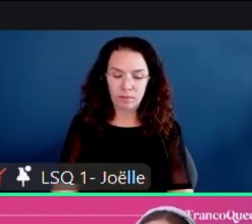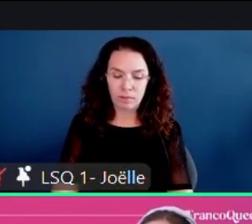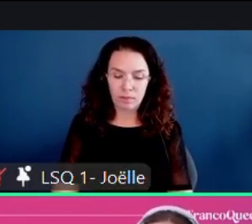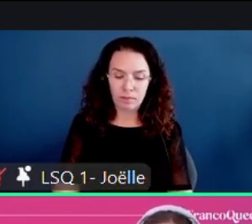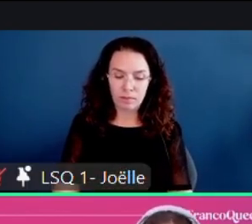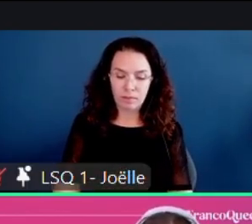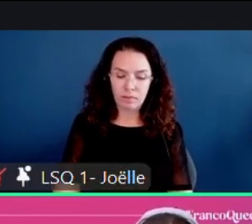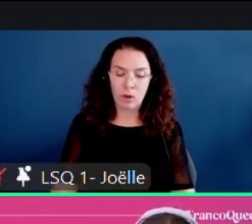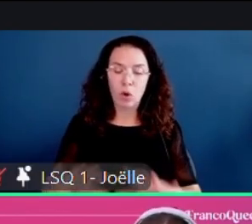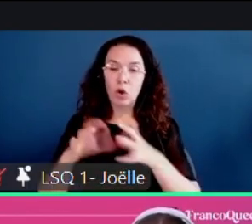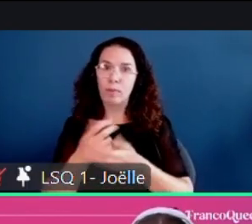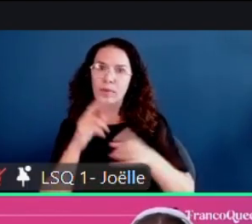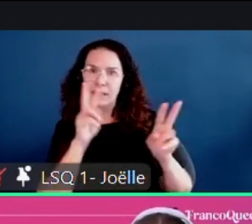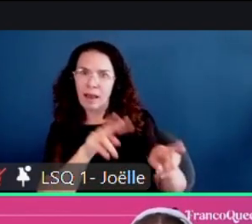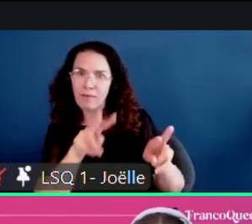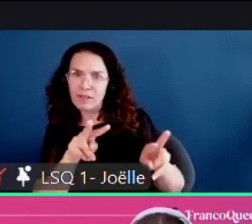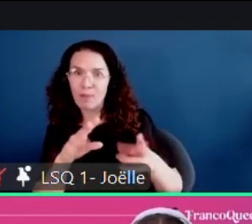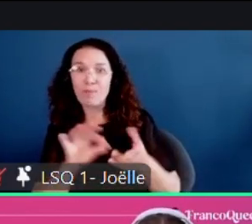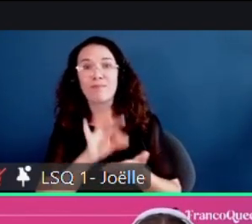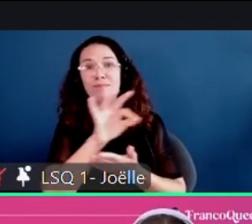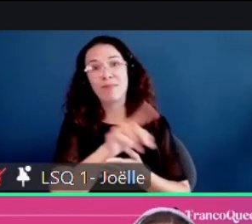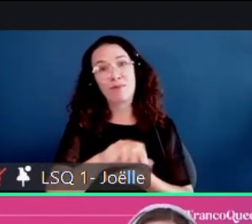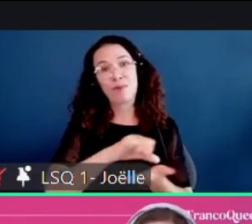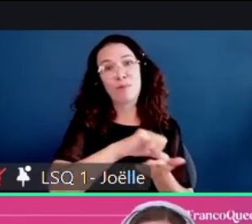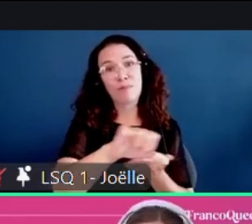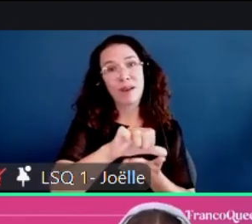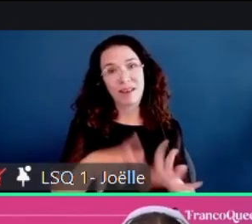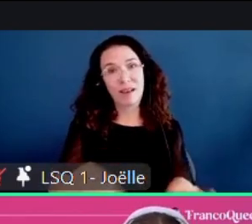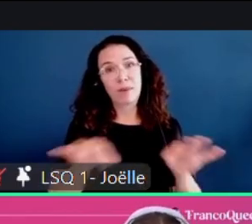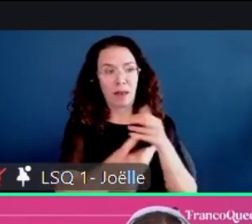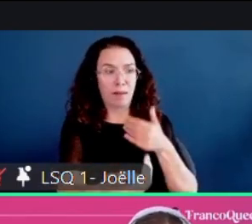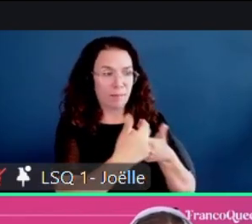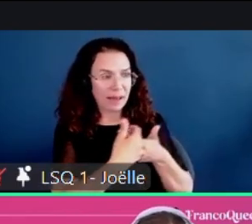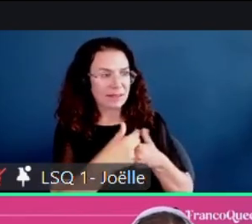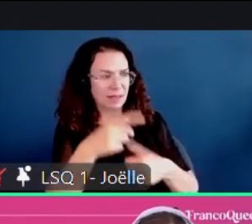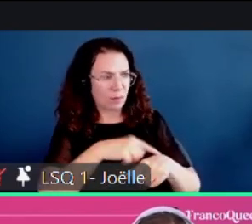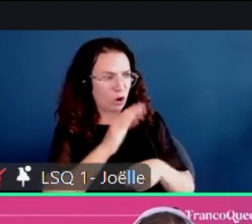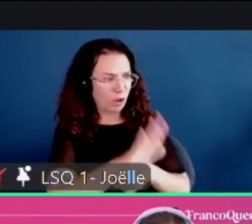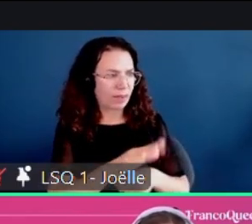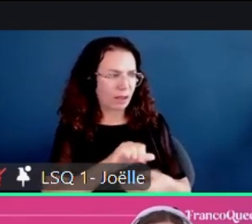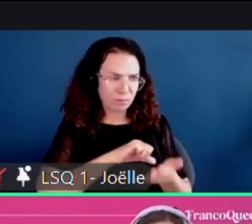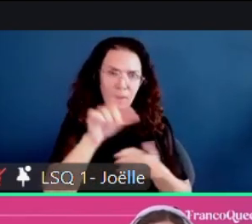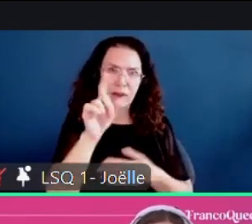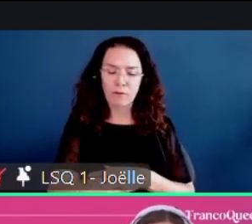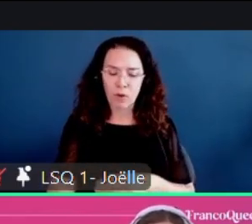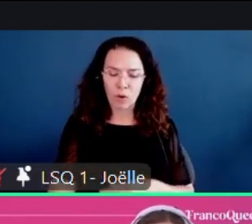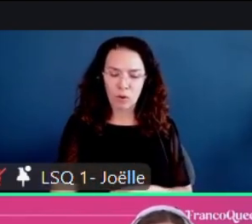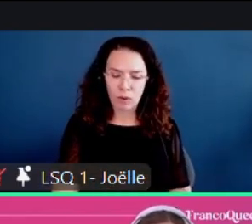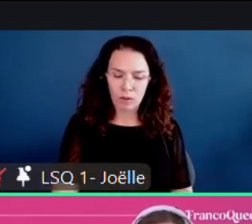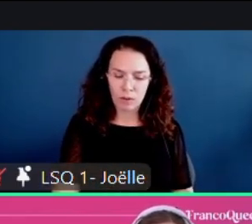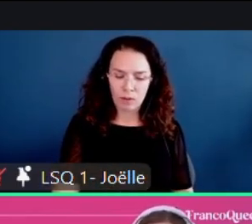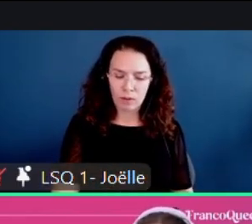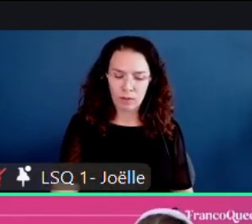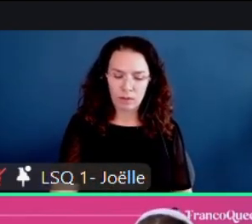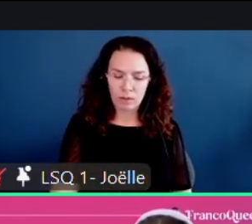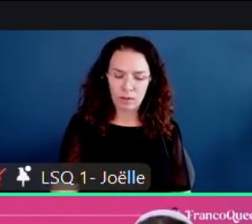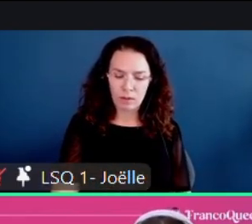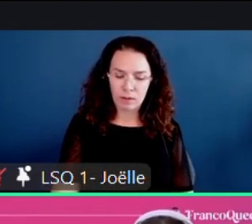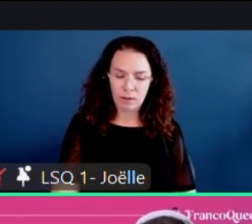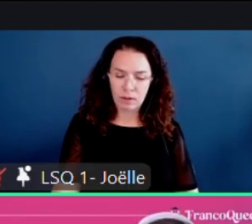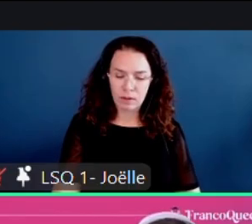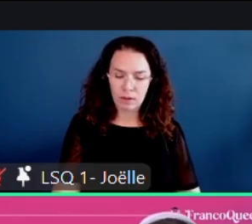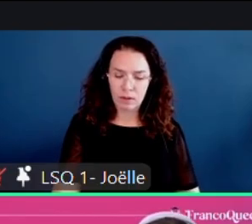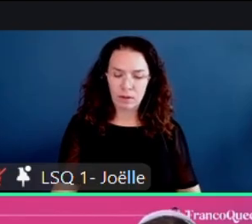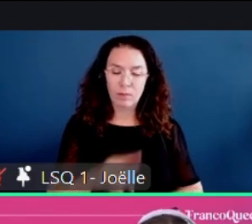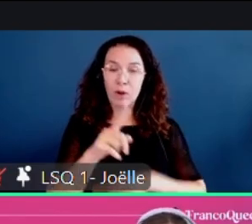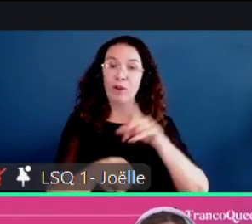aviseurs où la participation est rémunérée. C'est important de rémunérer les personnes pour leur temps, leur expertise. On peut distribuer